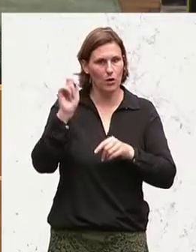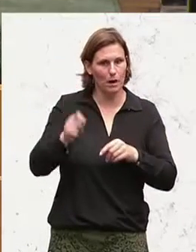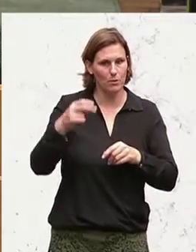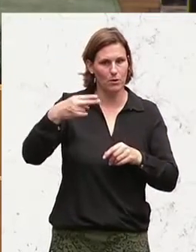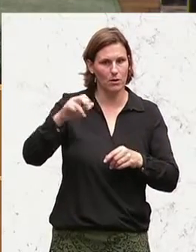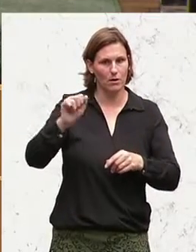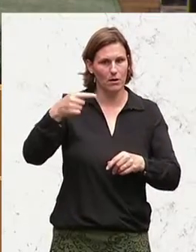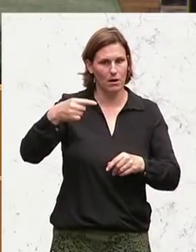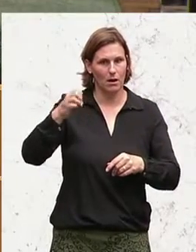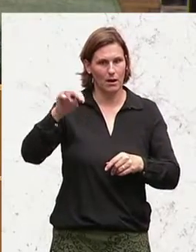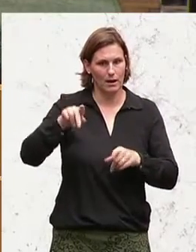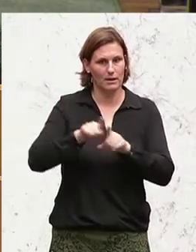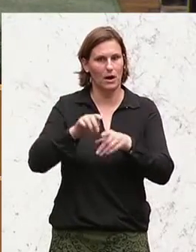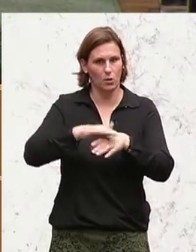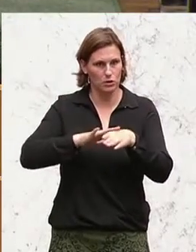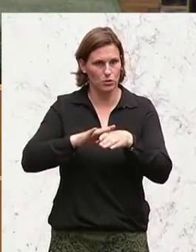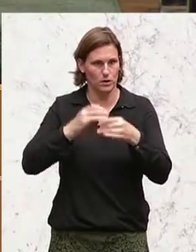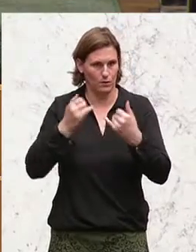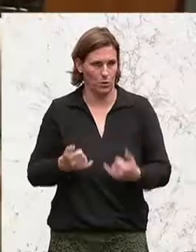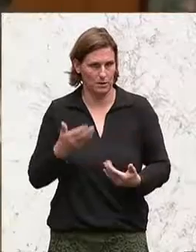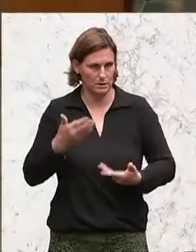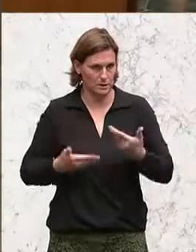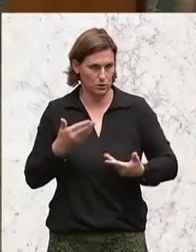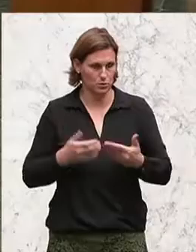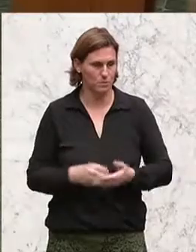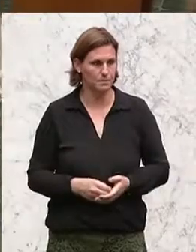Nächster und erster Tagesordnungspunkt ist das